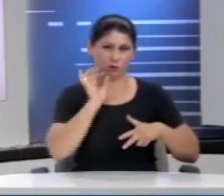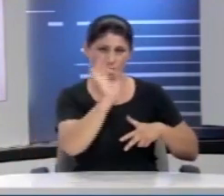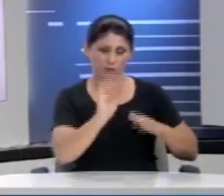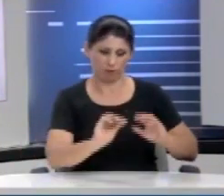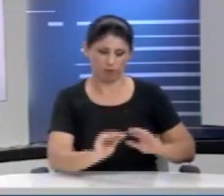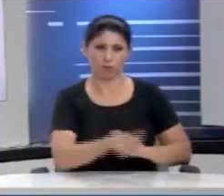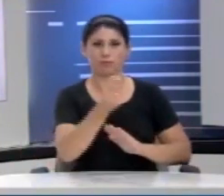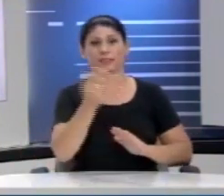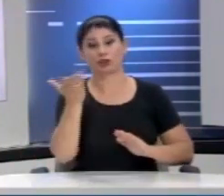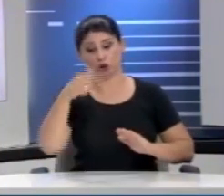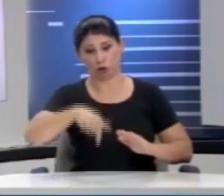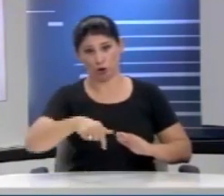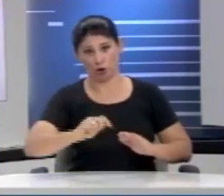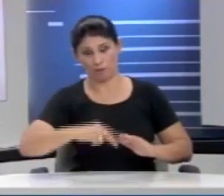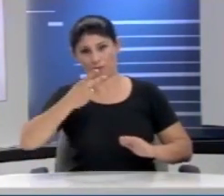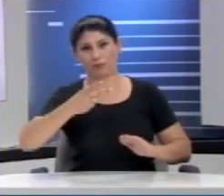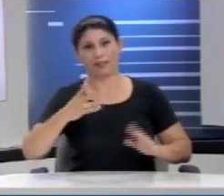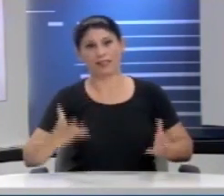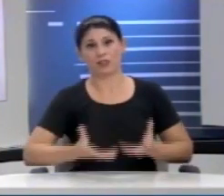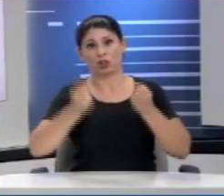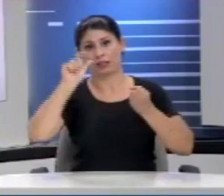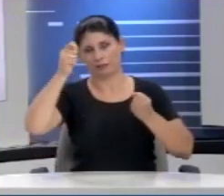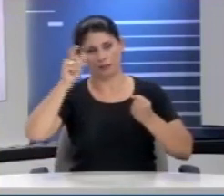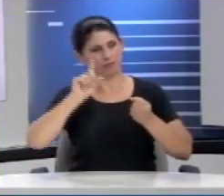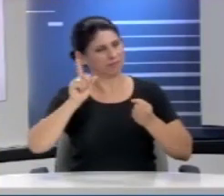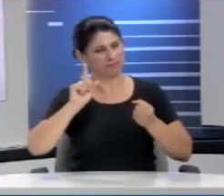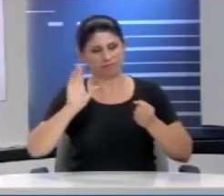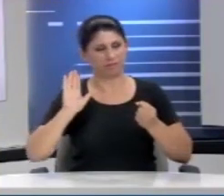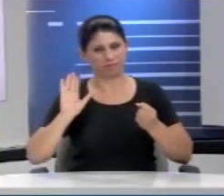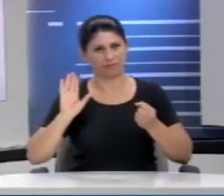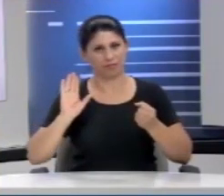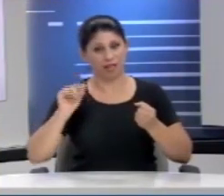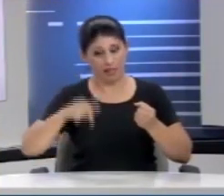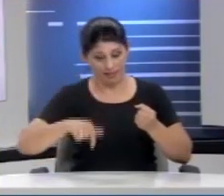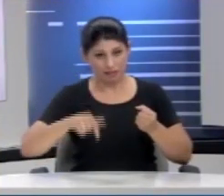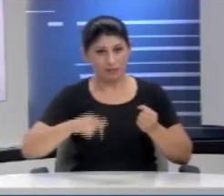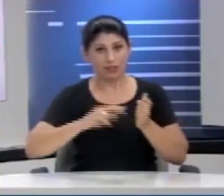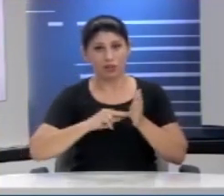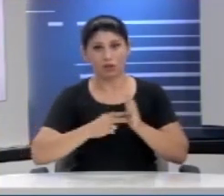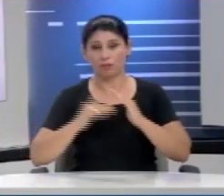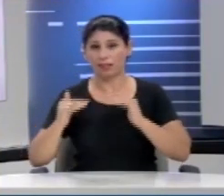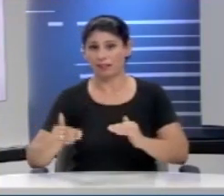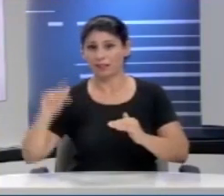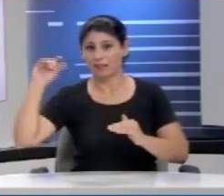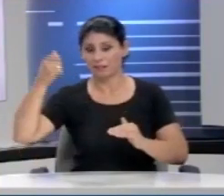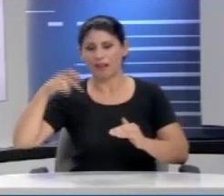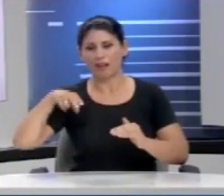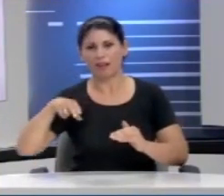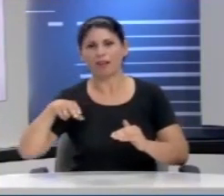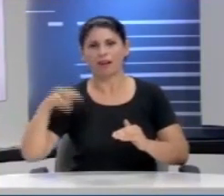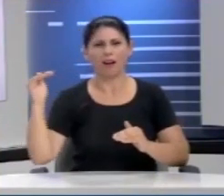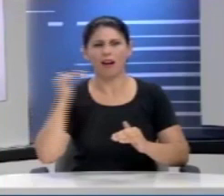που προέκυψαν τάχα τώρα για τη σωτηρία της ΔΕΗ. Εξάλλου, η σημερινή οικονομική κατάσταση της ΔΕΗ